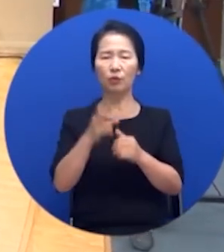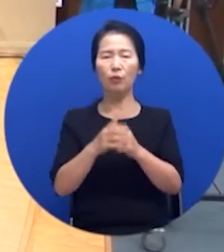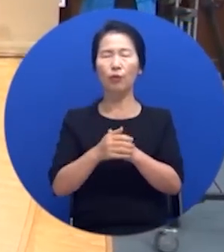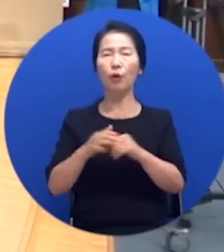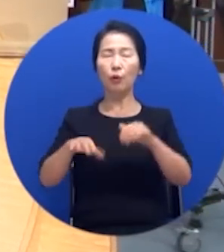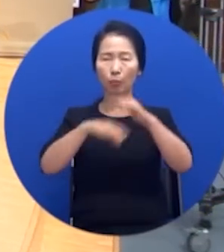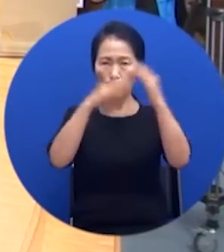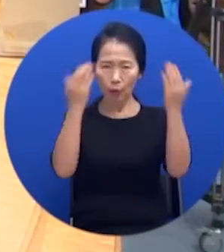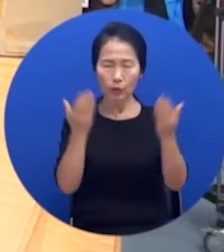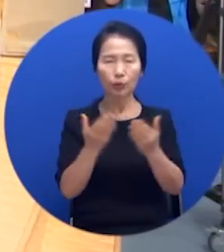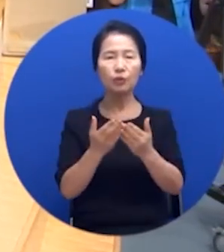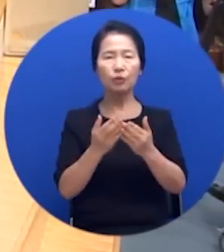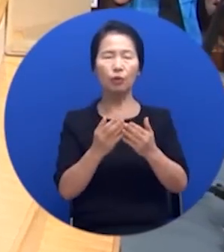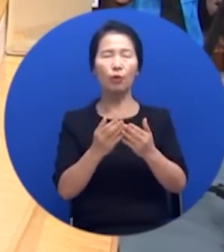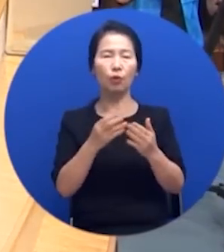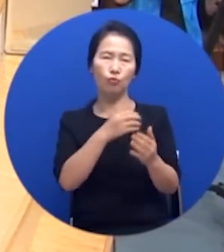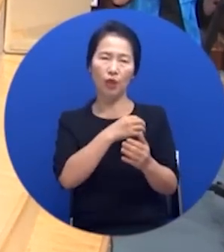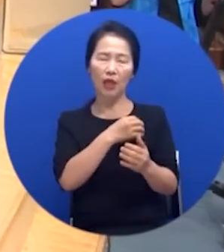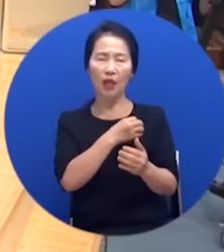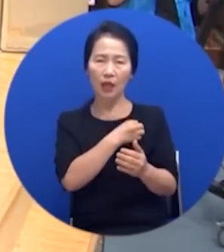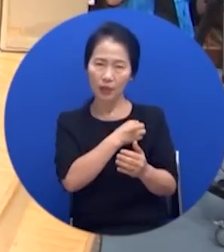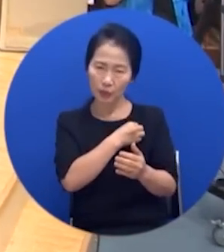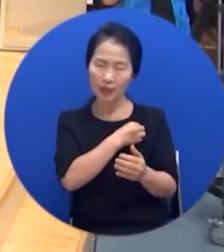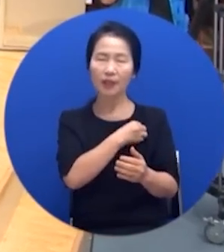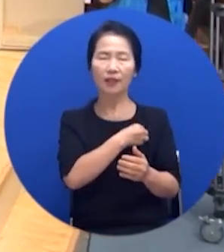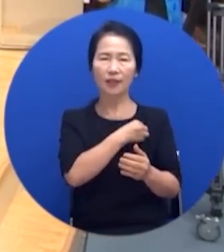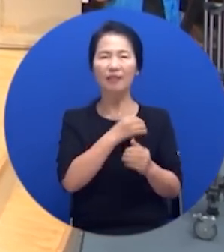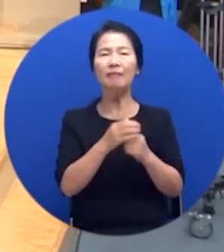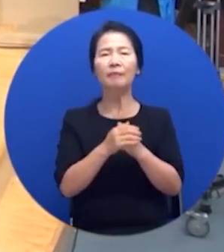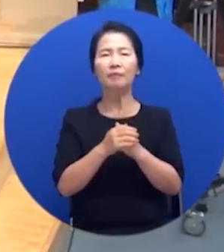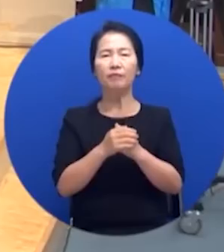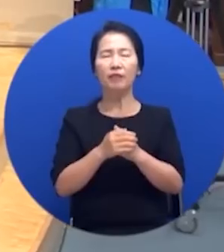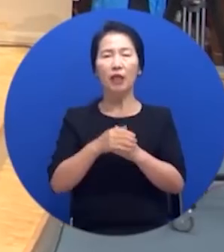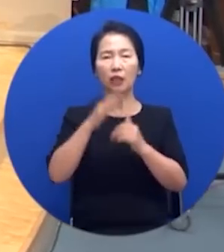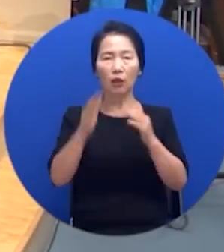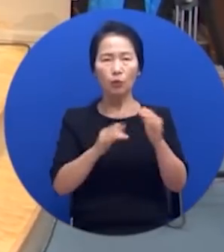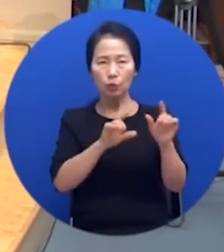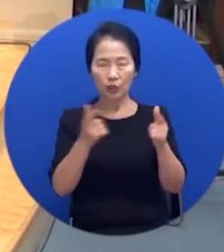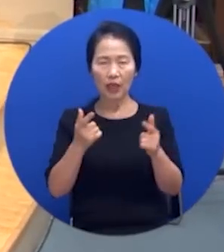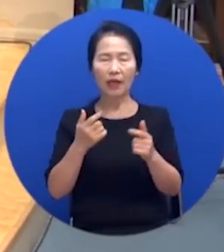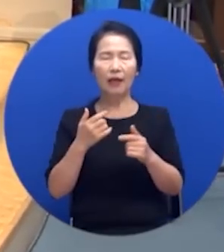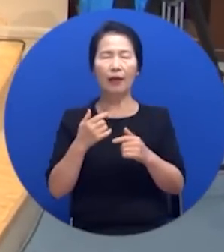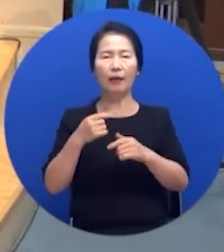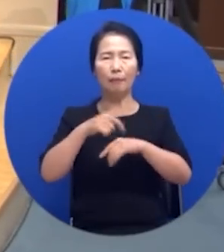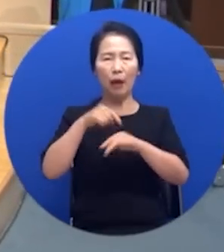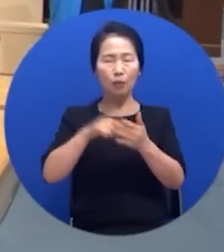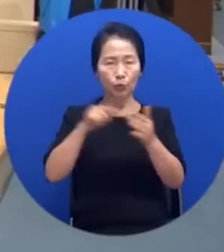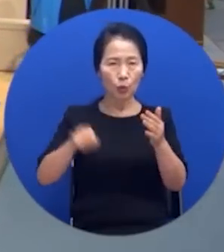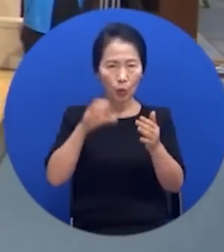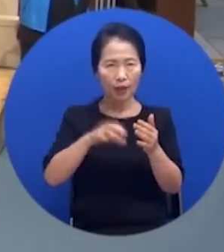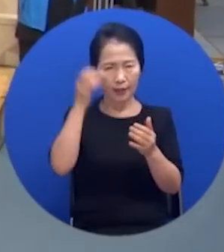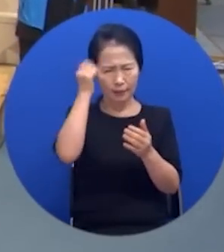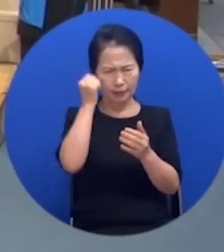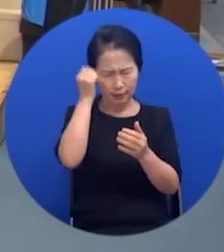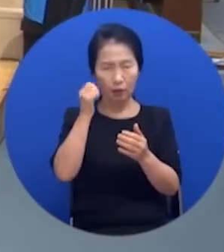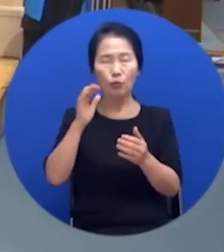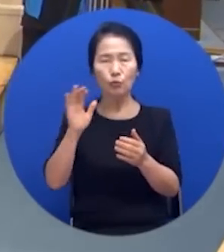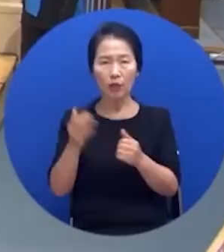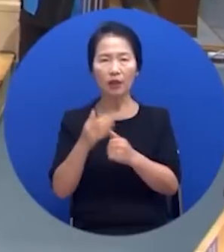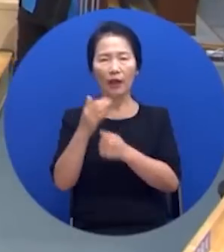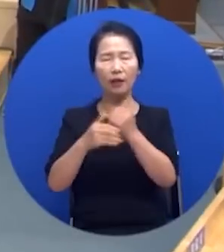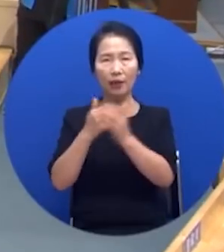모든 이 국무위원들 그리고 이 땅에 깨어있는 성도들의 가슴 속에 다시 한번 기억되어서 하나님을